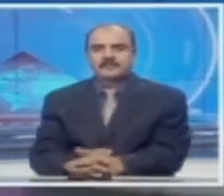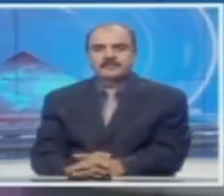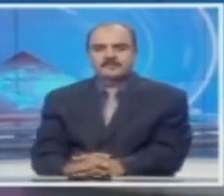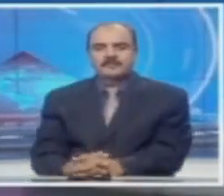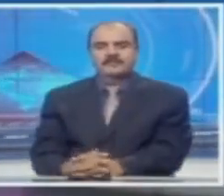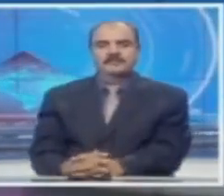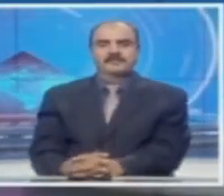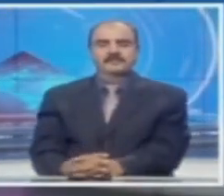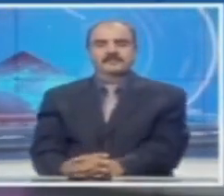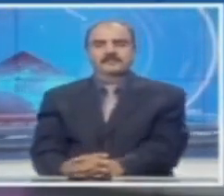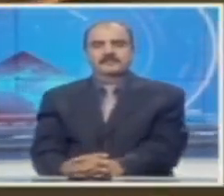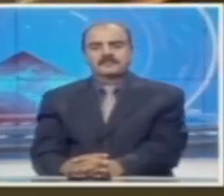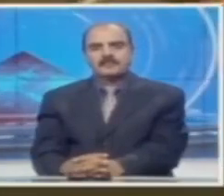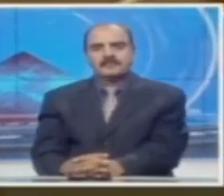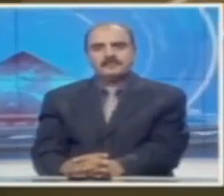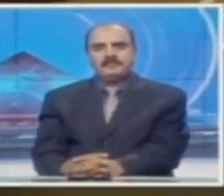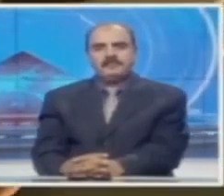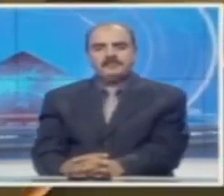نتابع.